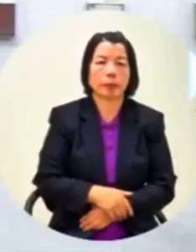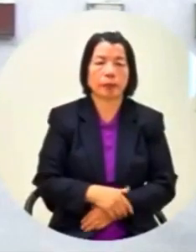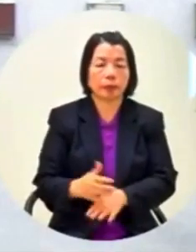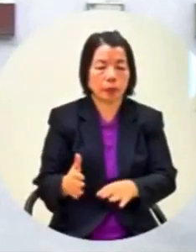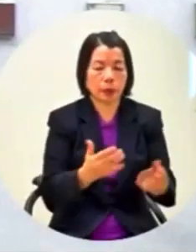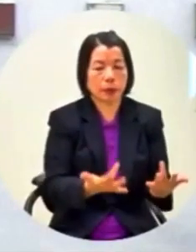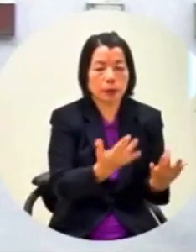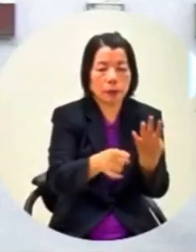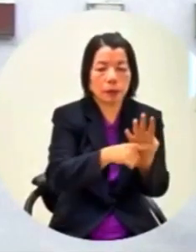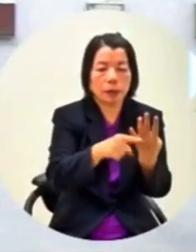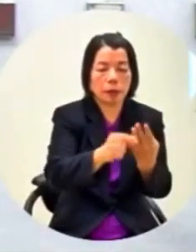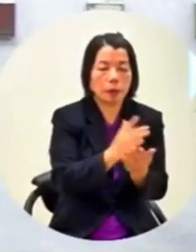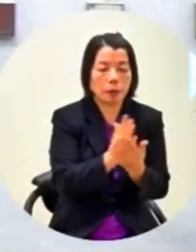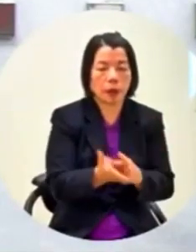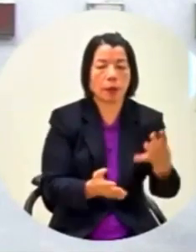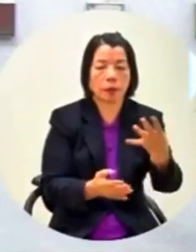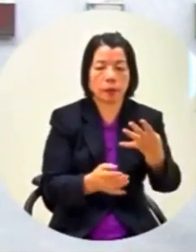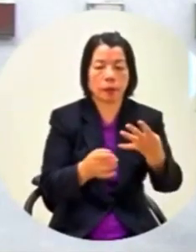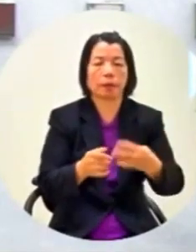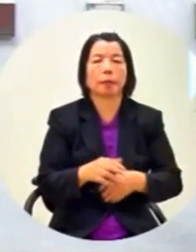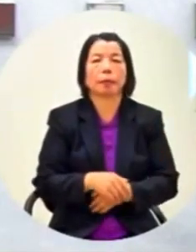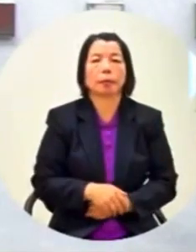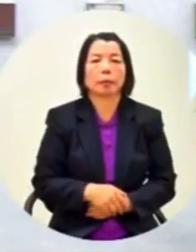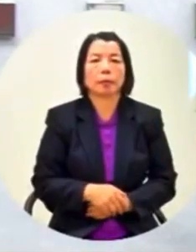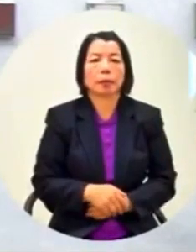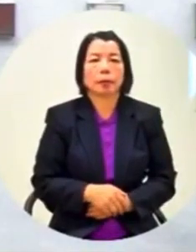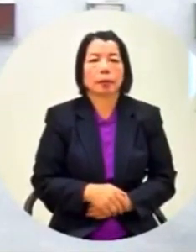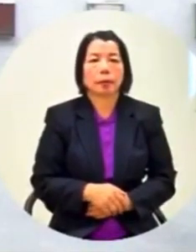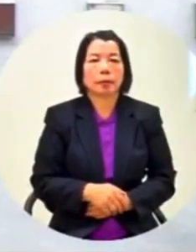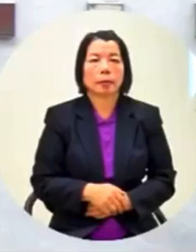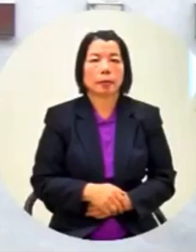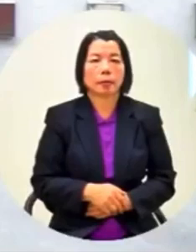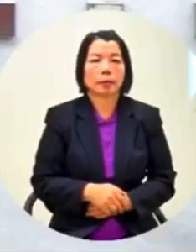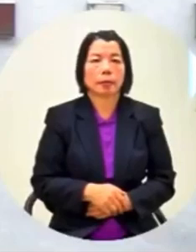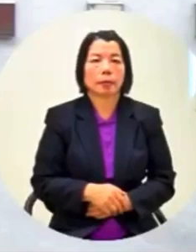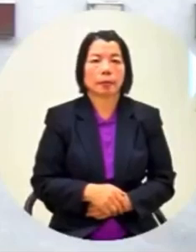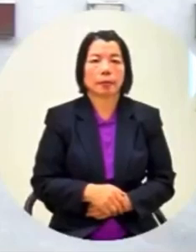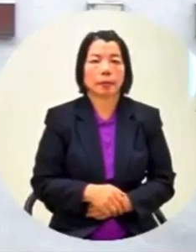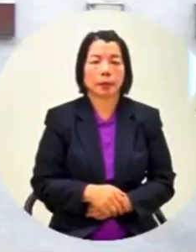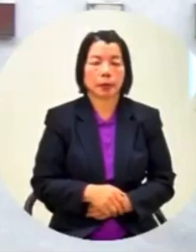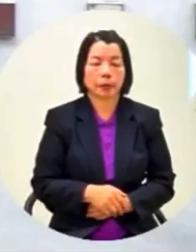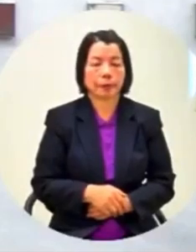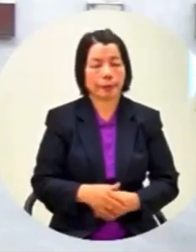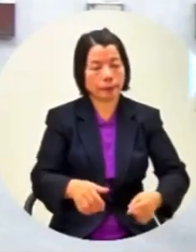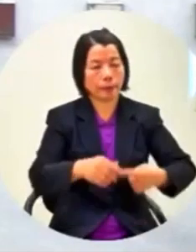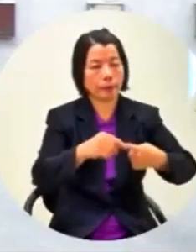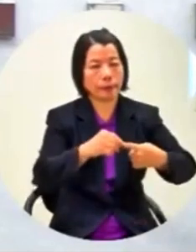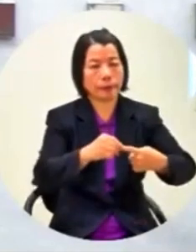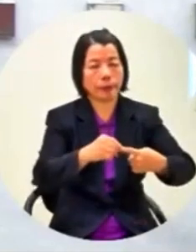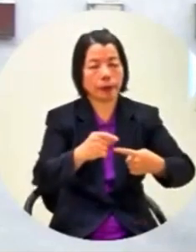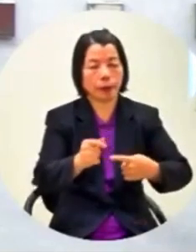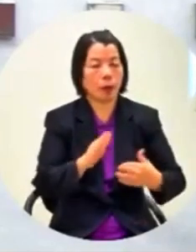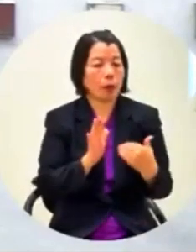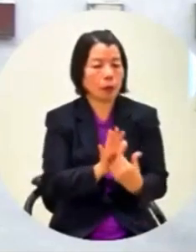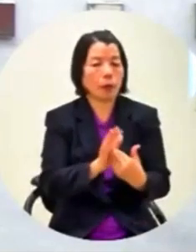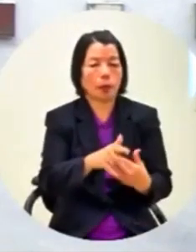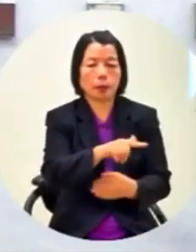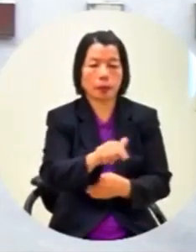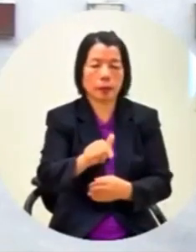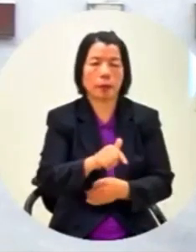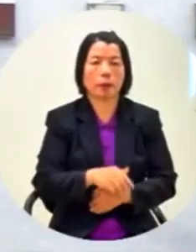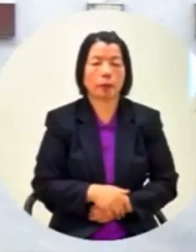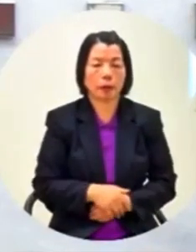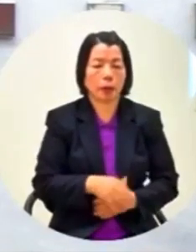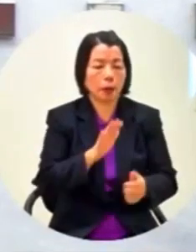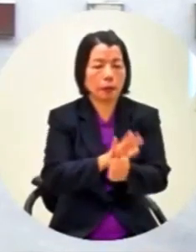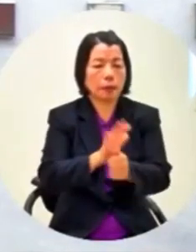们分成四个部分来向各位议员女士先生报告。首先，在防疫的物资方面，我们协助